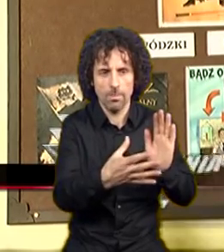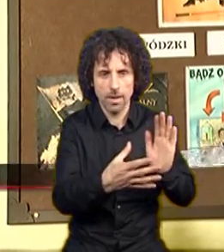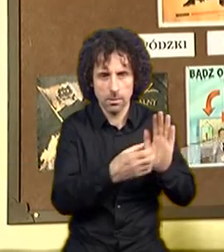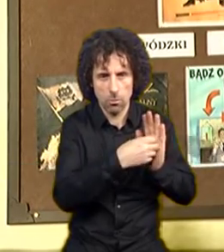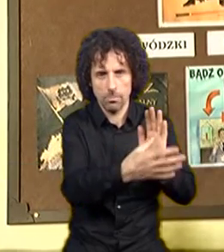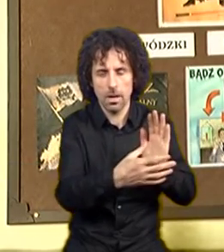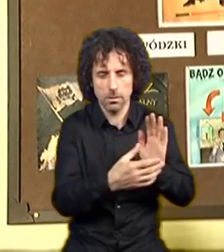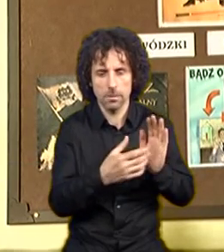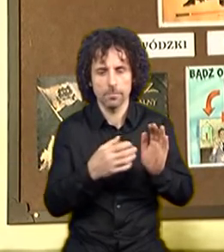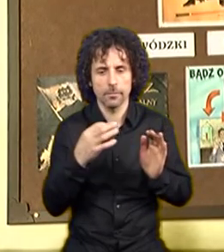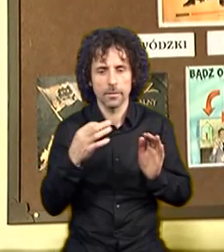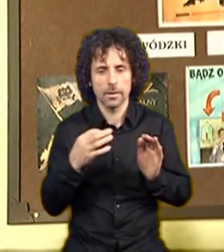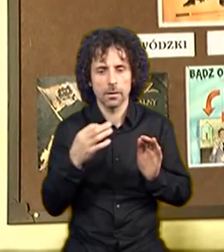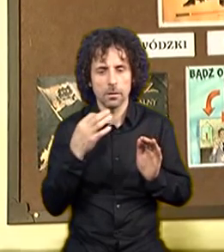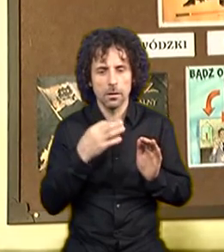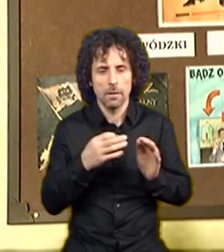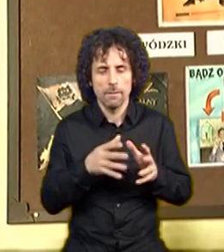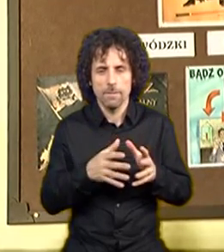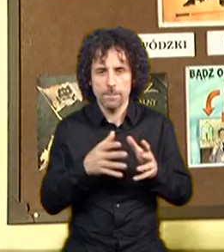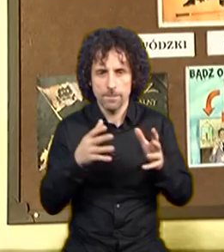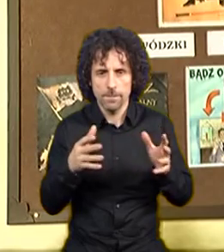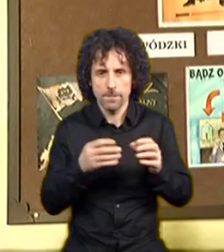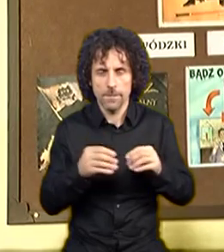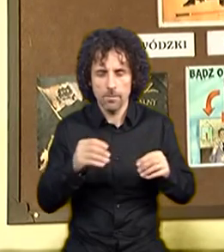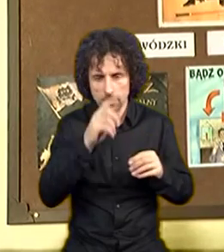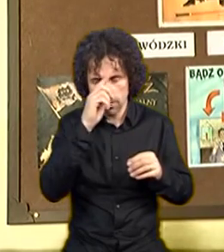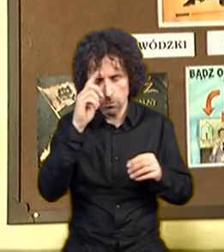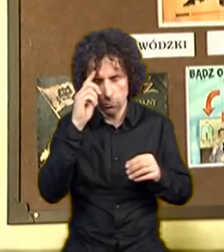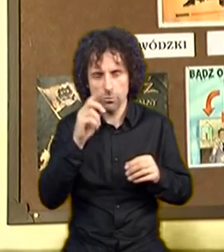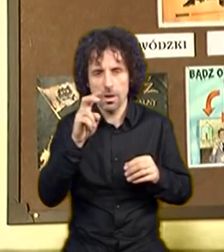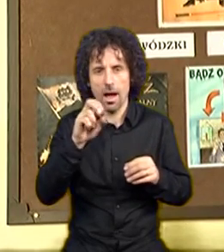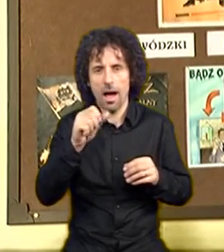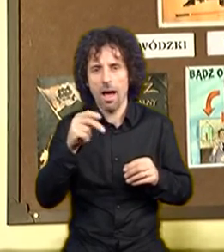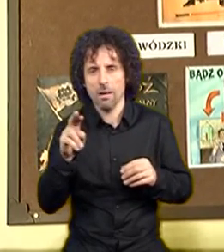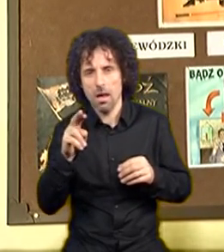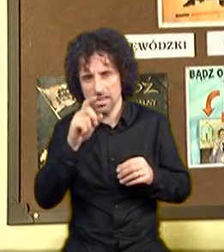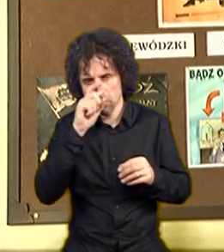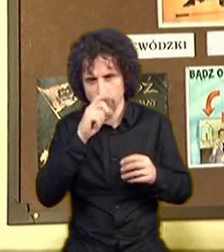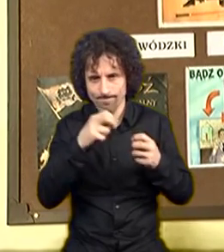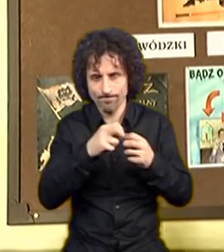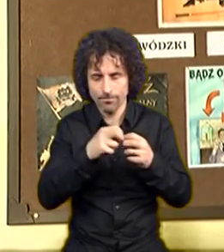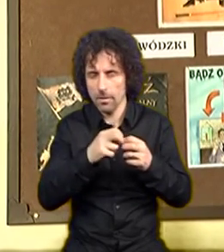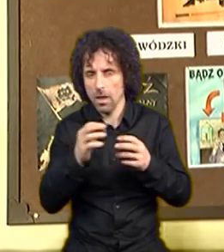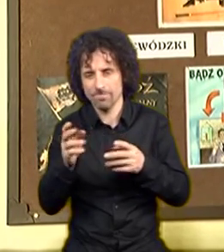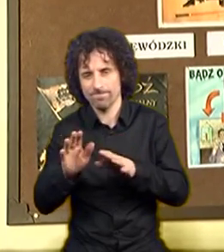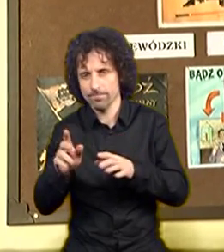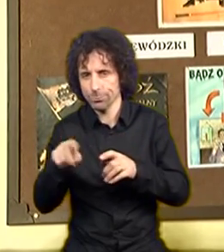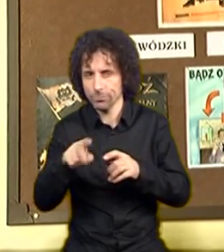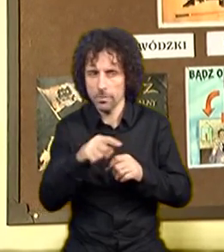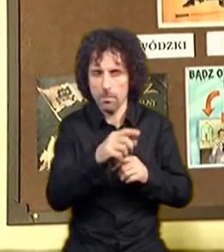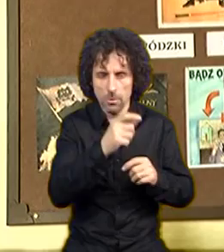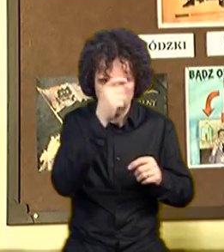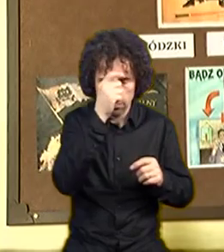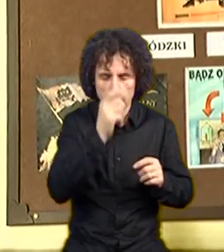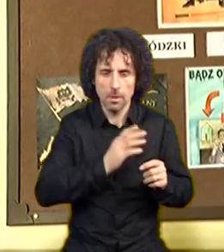Natomiast szkoły ponadgimnazjalne mają zrealizować projekt pod tytułem Więcej ludzi niż hakerów żyj jak człowiek przyjacielu, a więc